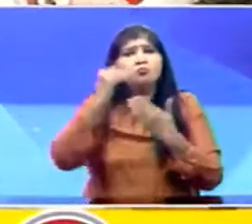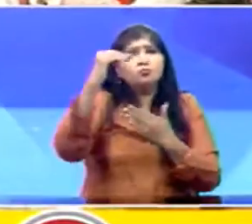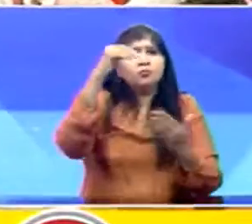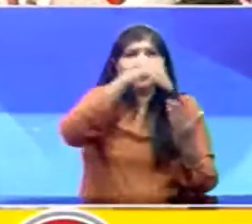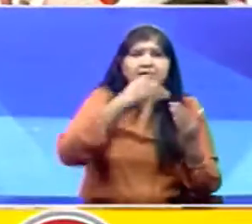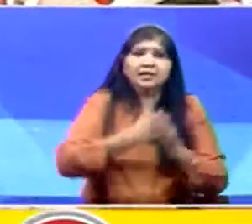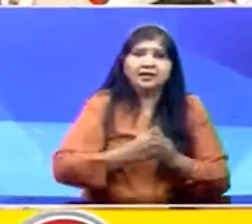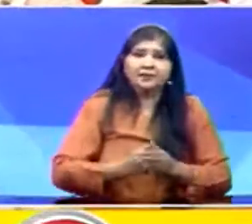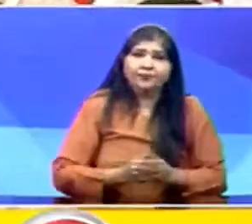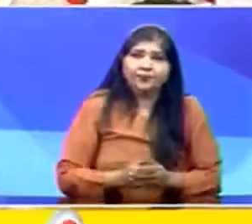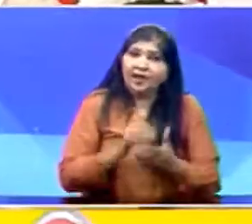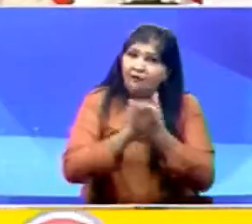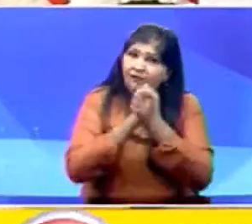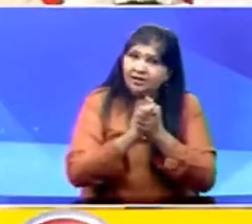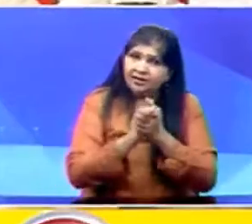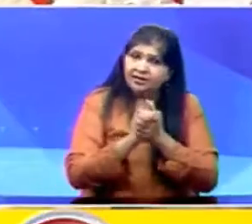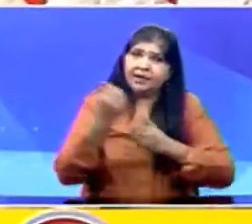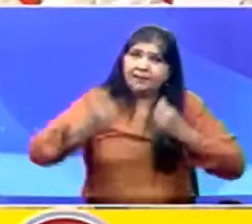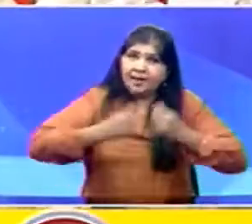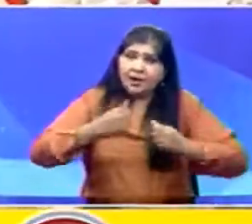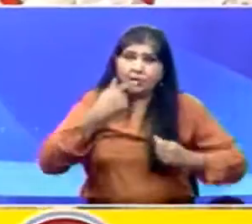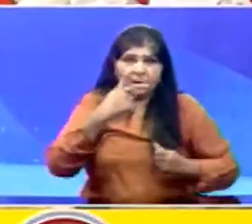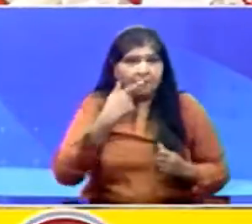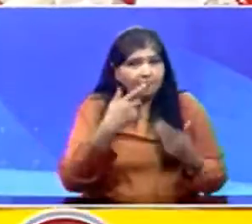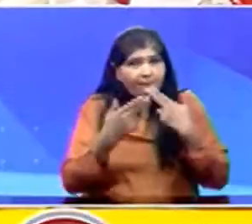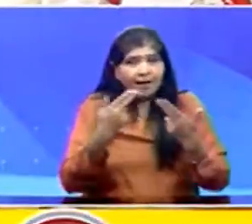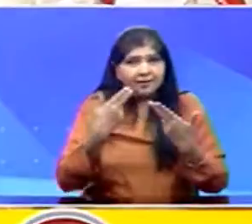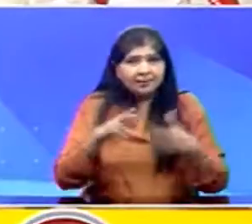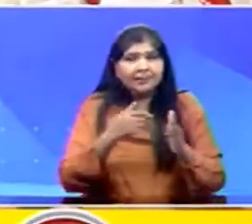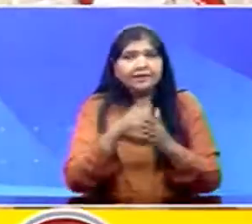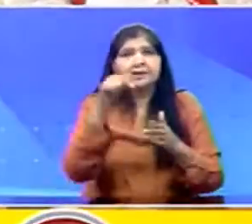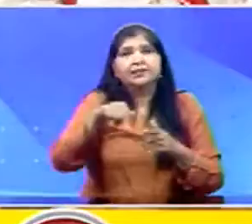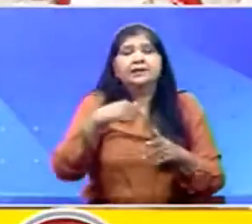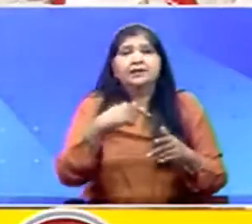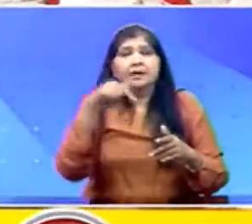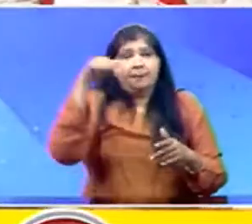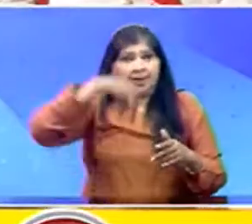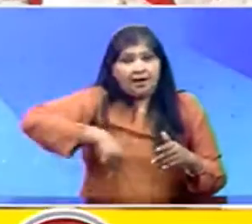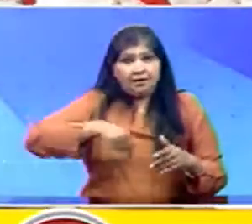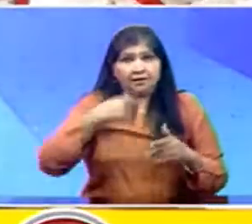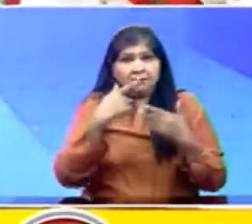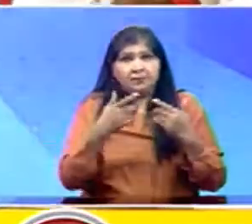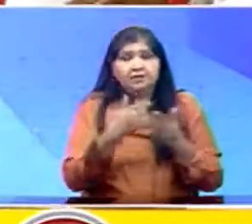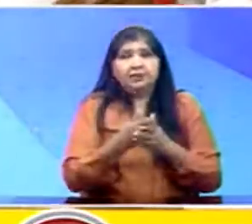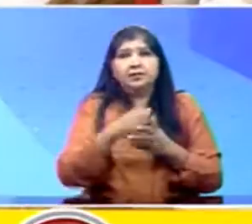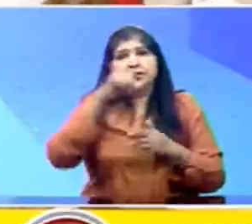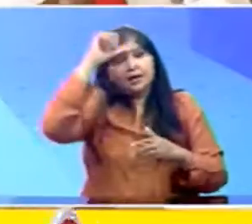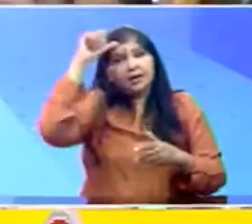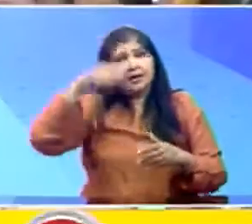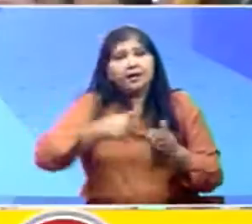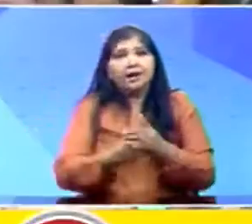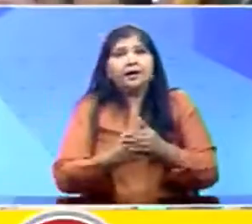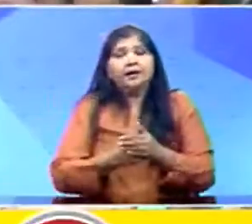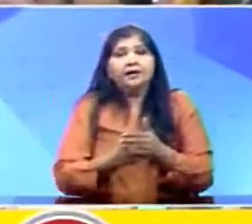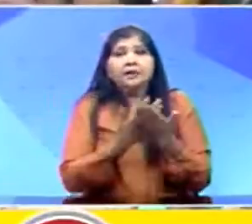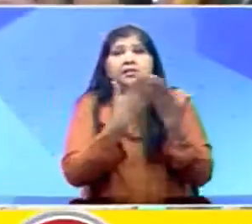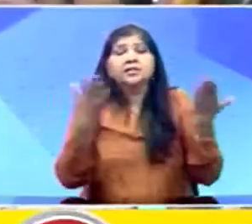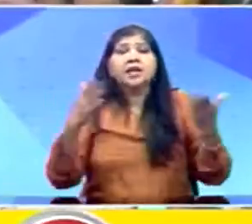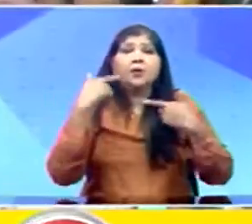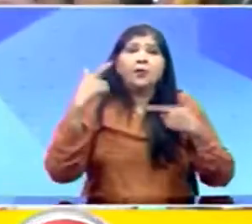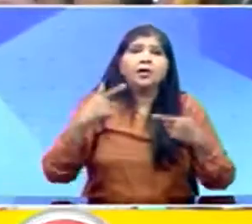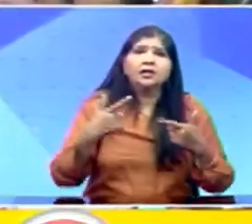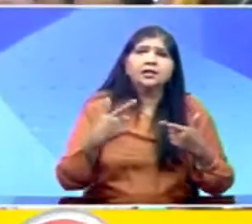साथियों जब बात खेलों की हो रही है तो मैं आज भारत की स्थरवादिक